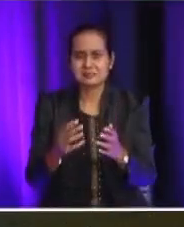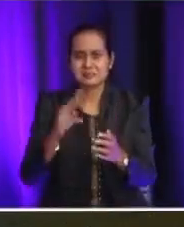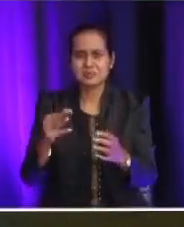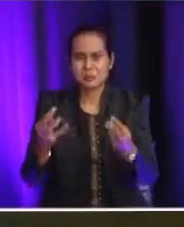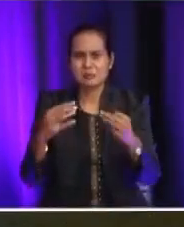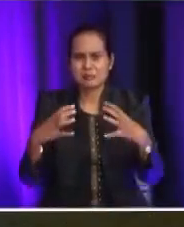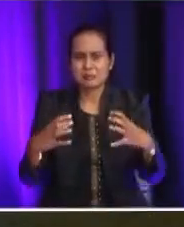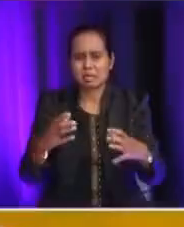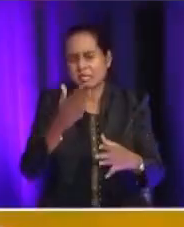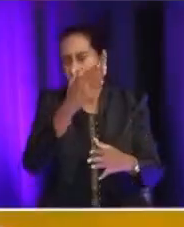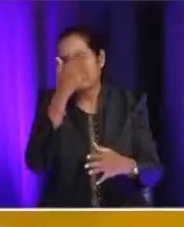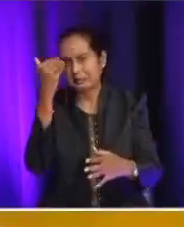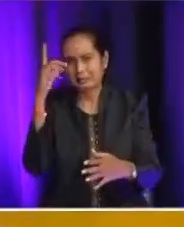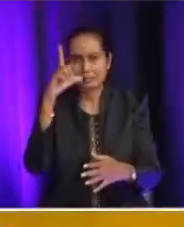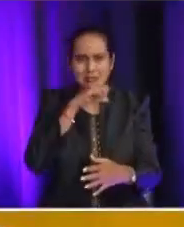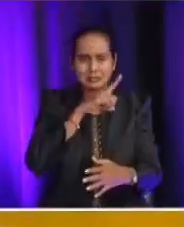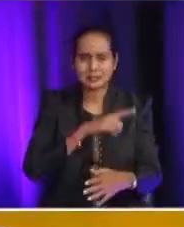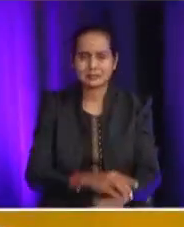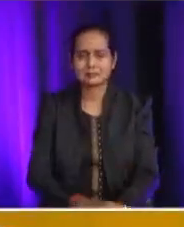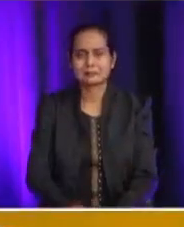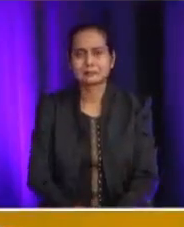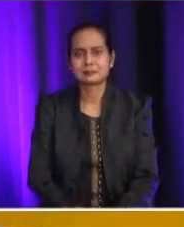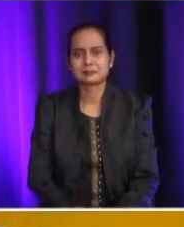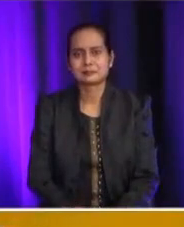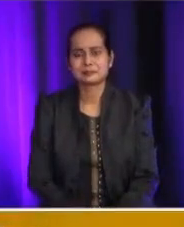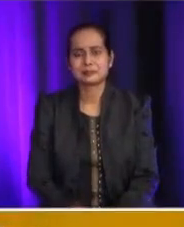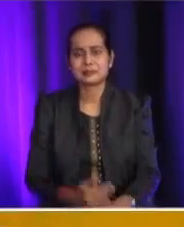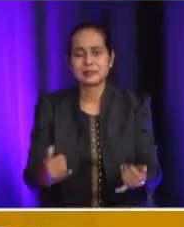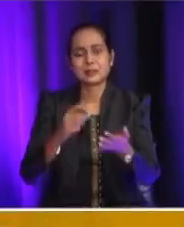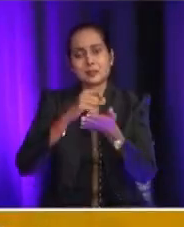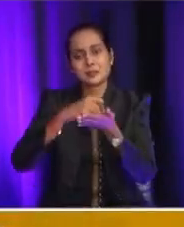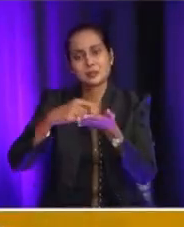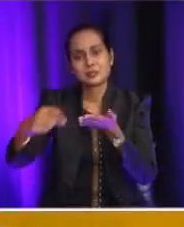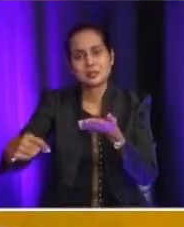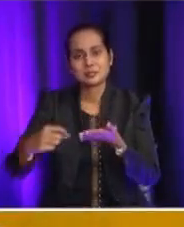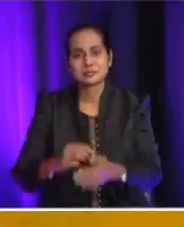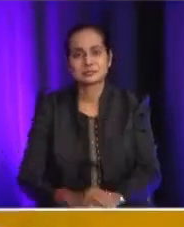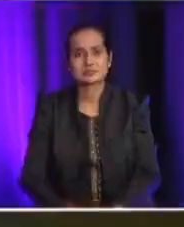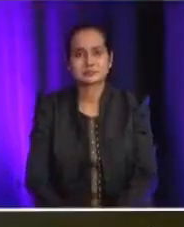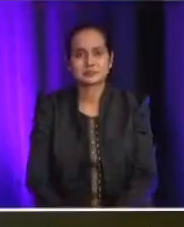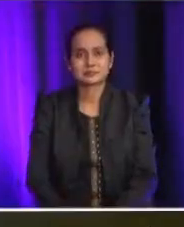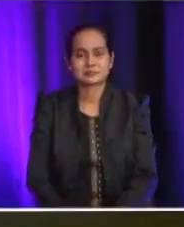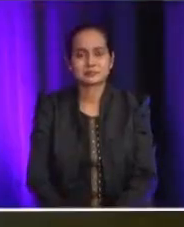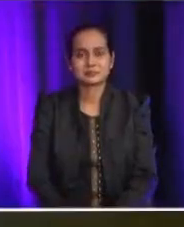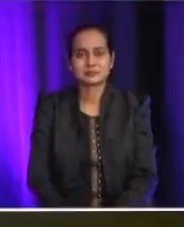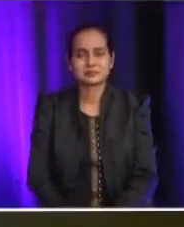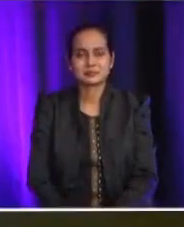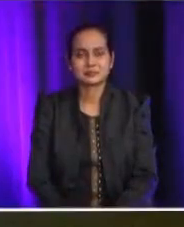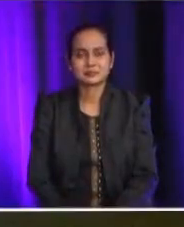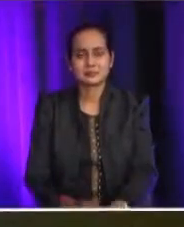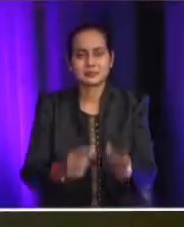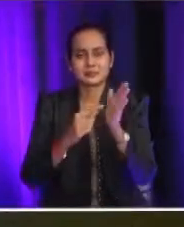yang sepatutnya. Baiklah ya, kita pergi yang bahagian penulisan pula. Baik. Okey, boleh tunjukkan